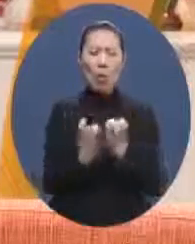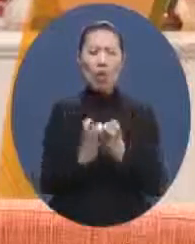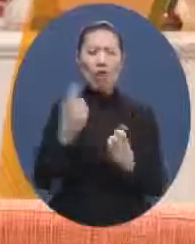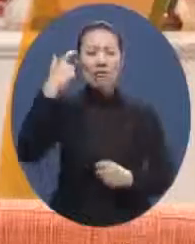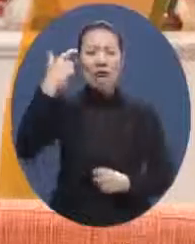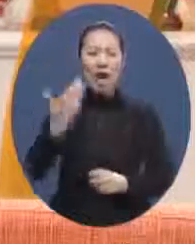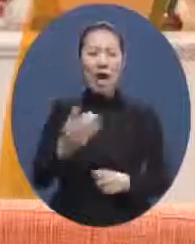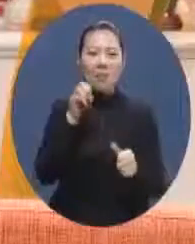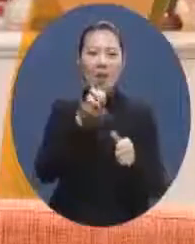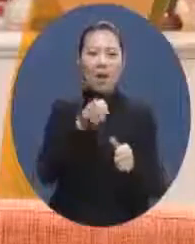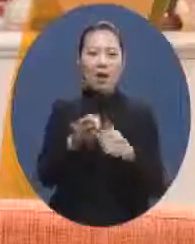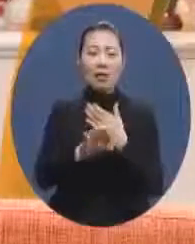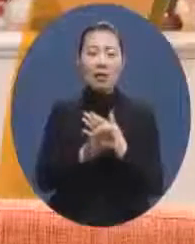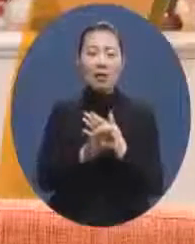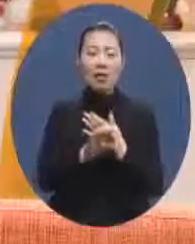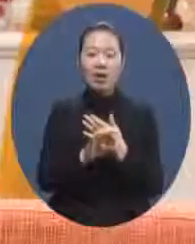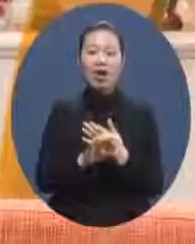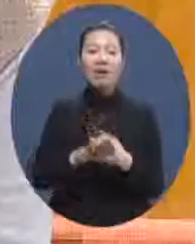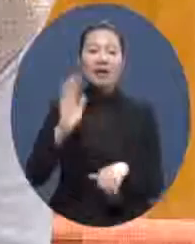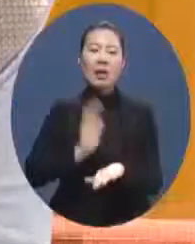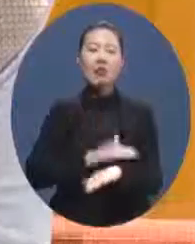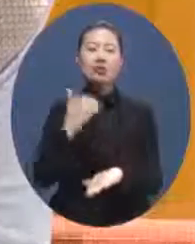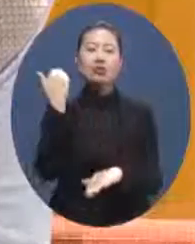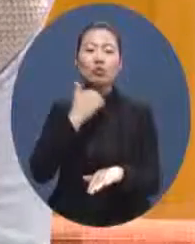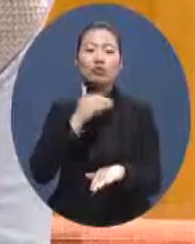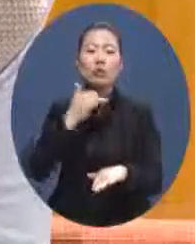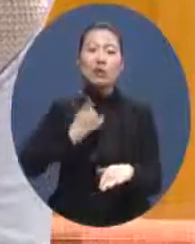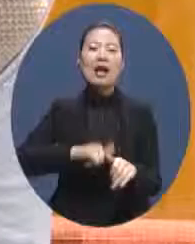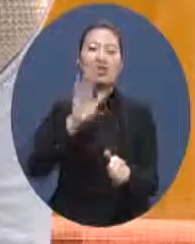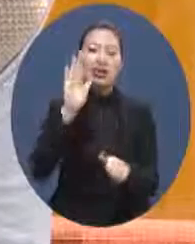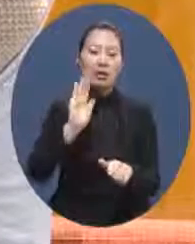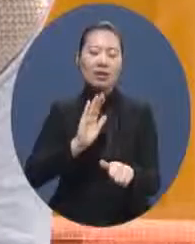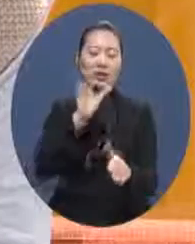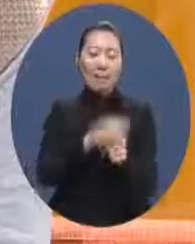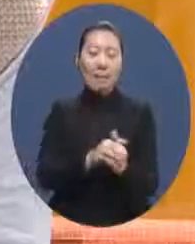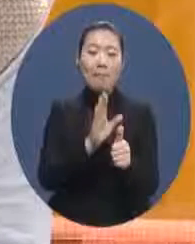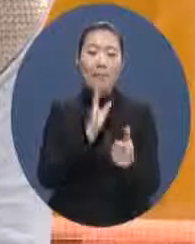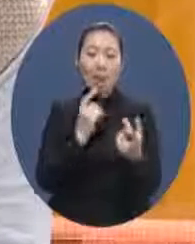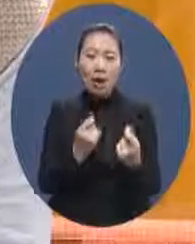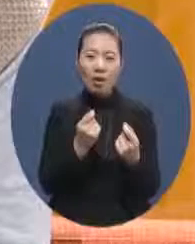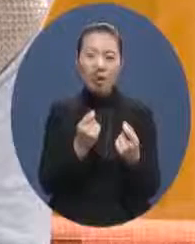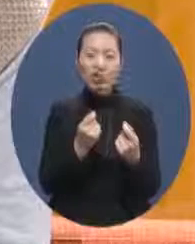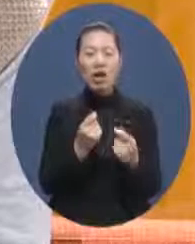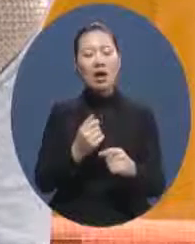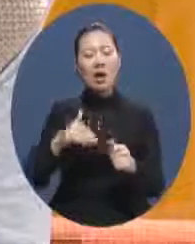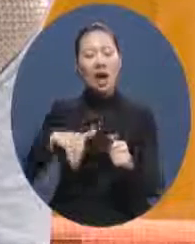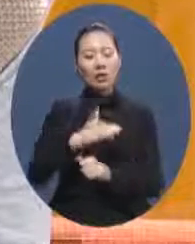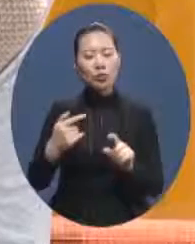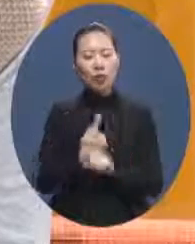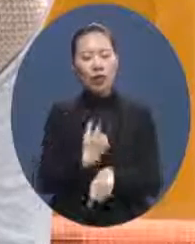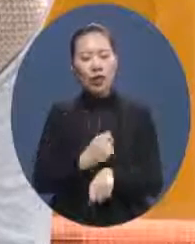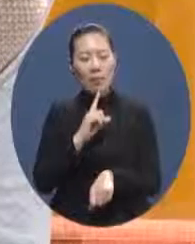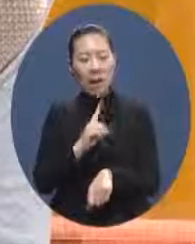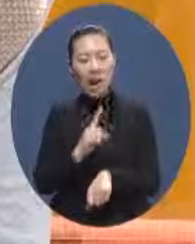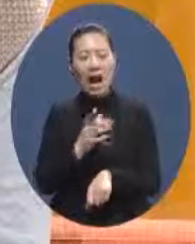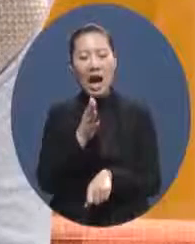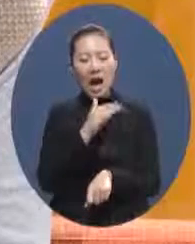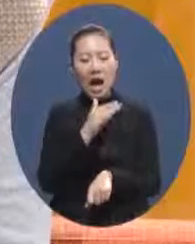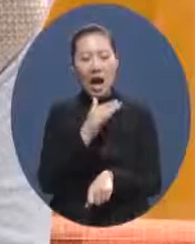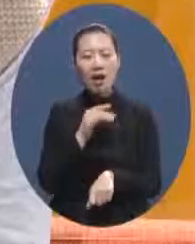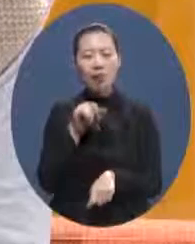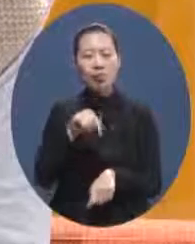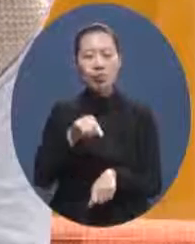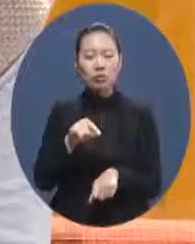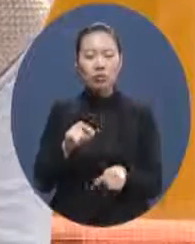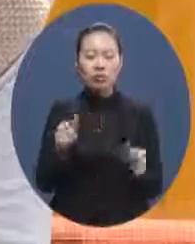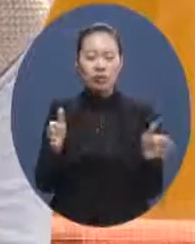어른이 아이에게 책임을 다 지우는 거고, 환경 조정을 한다라는 건딱 보고, 아, 저기 인구 밀도가 높은, 아니면 공간이 좁은